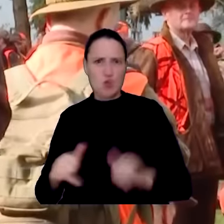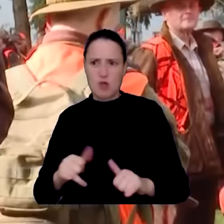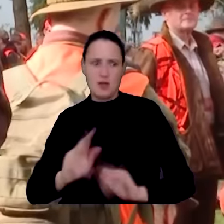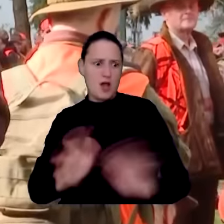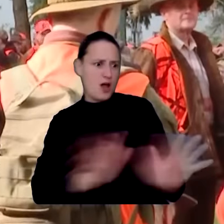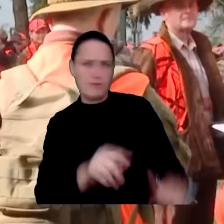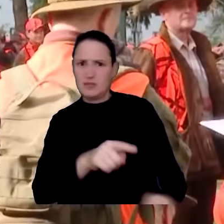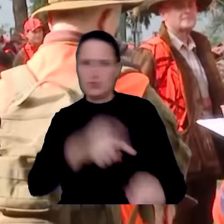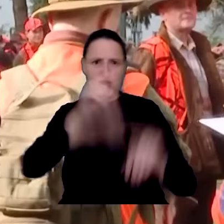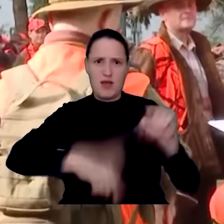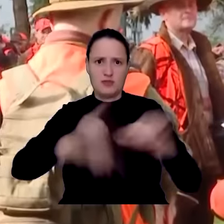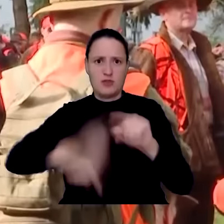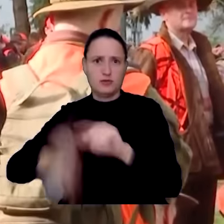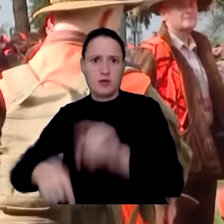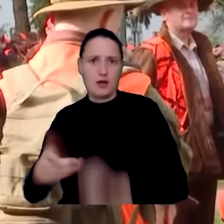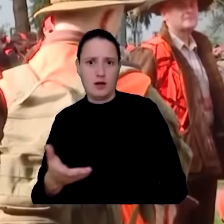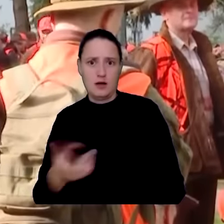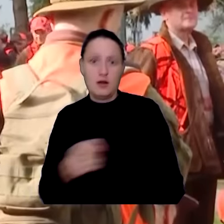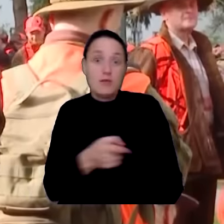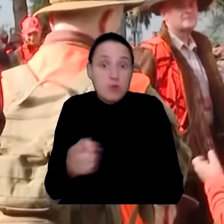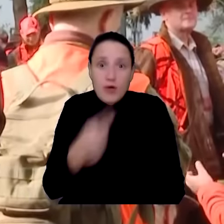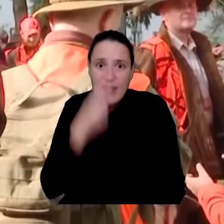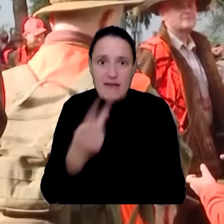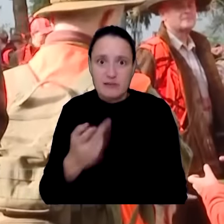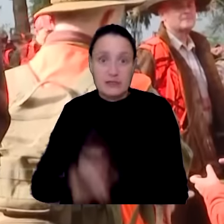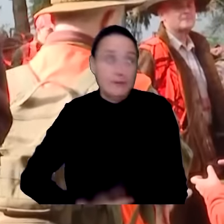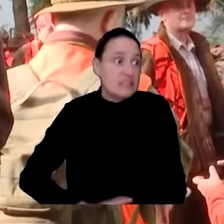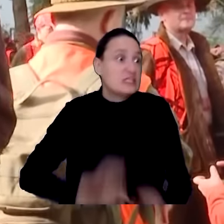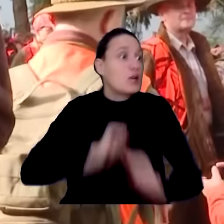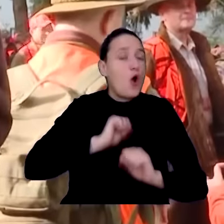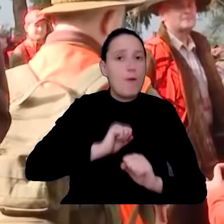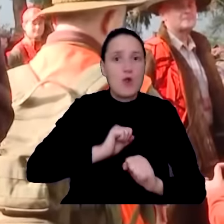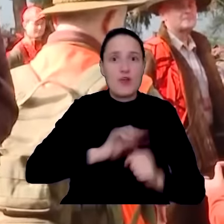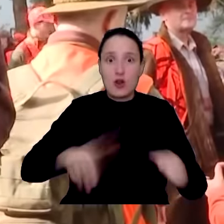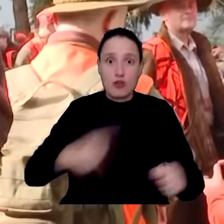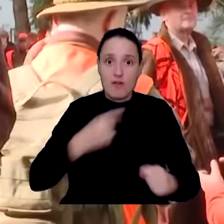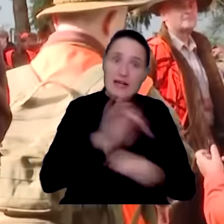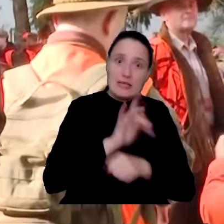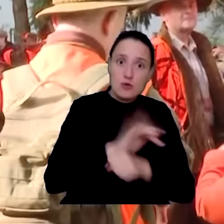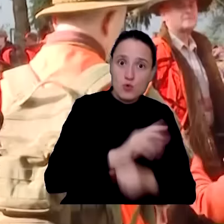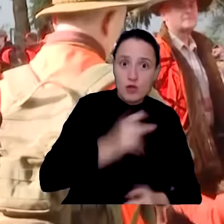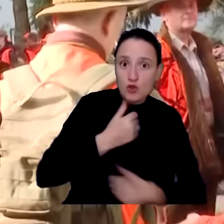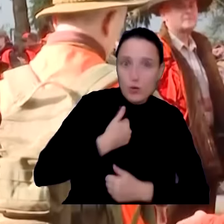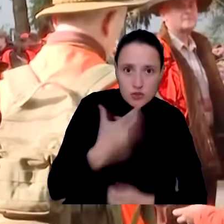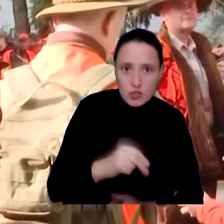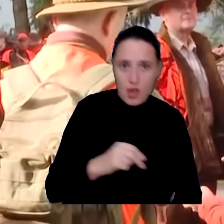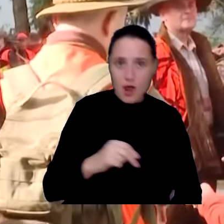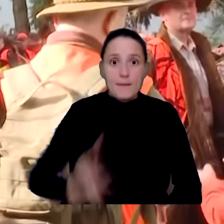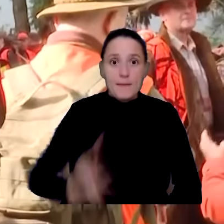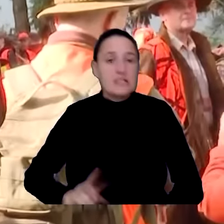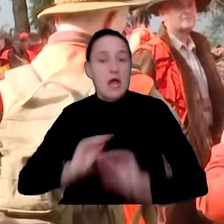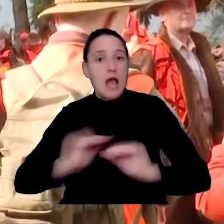swoich podopiecznych, w cudzysłowie to nazwijmy. No bo ja nie widziałem, żeby minister obrony narodowej mówił źle o żołnierzach. Nie widziałem, żeby minister